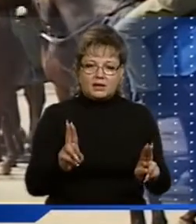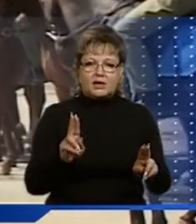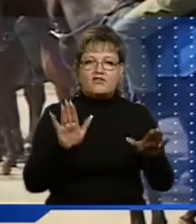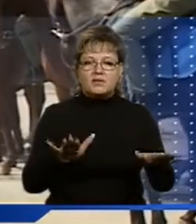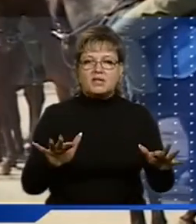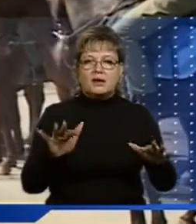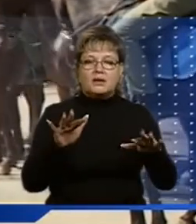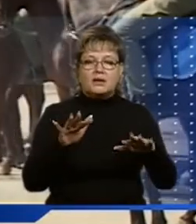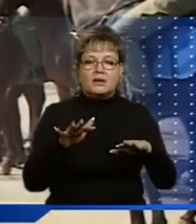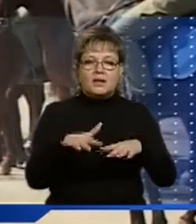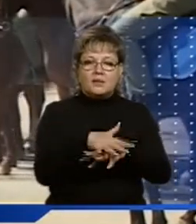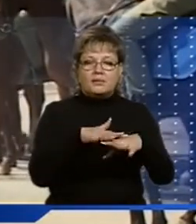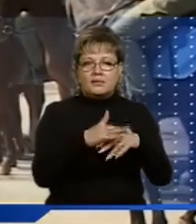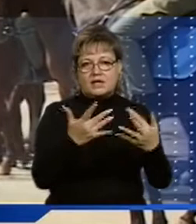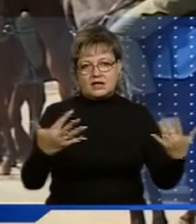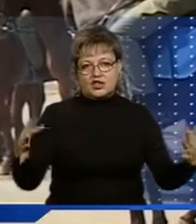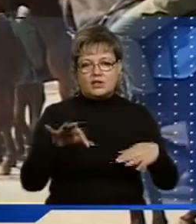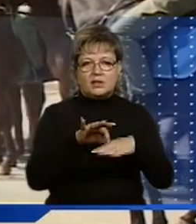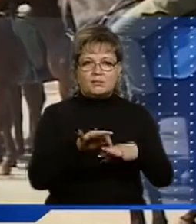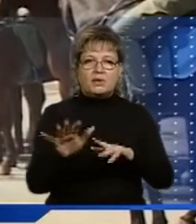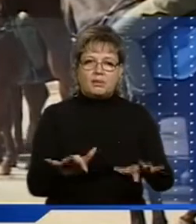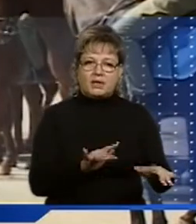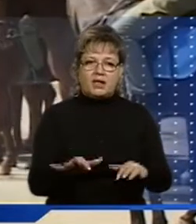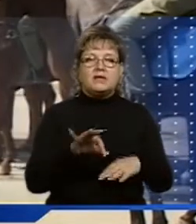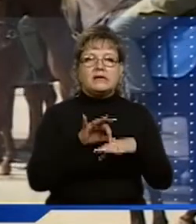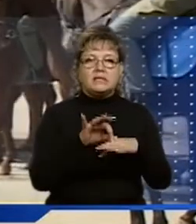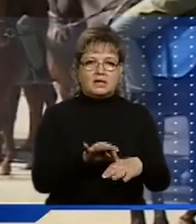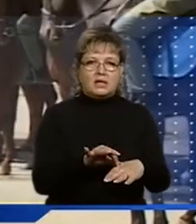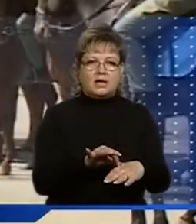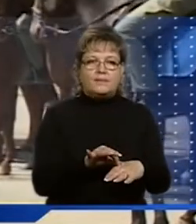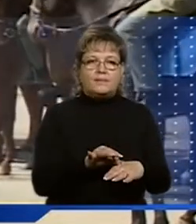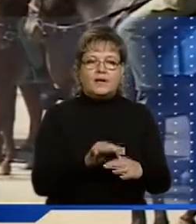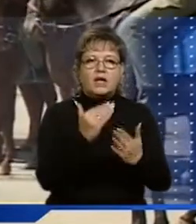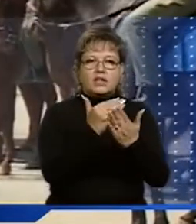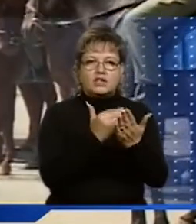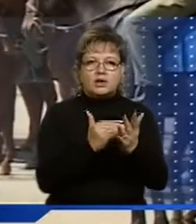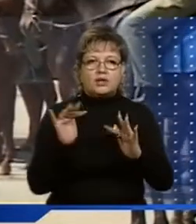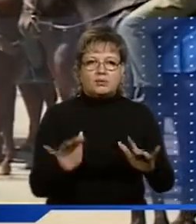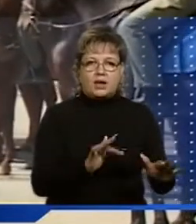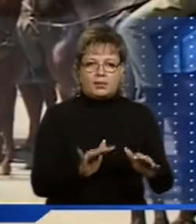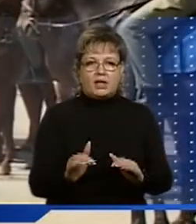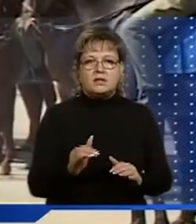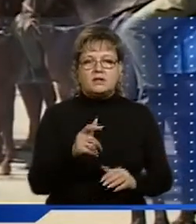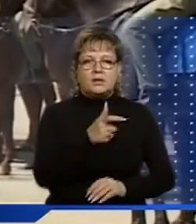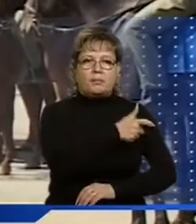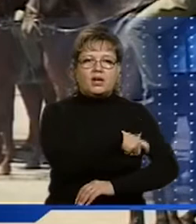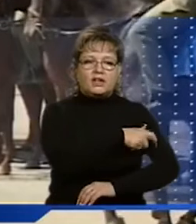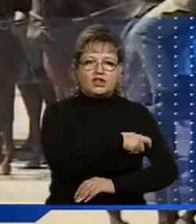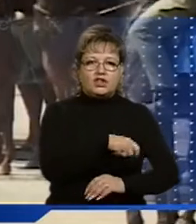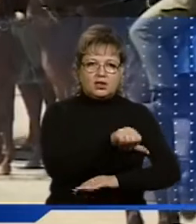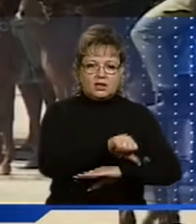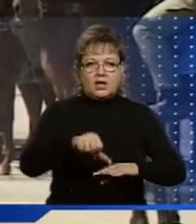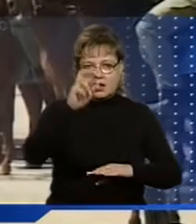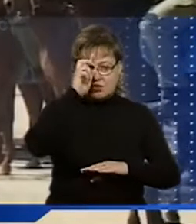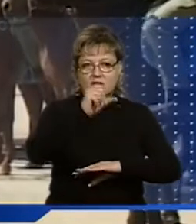проведения мероприятий различных, несение режимных мероприятий совместно с пограничниками в районе